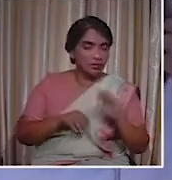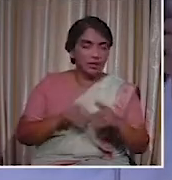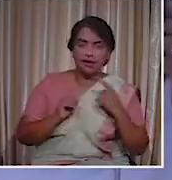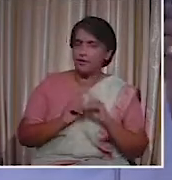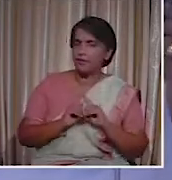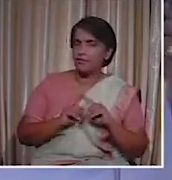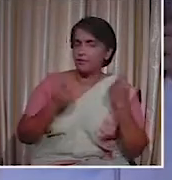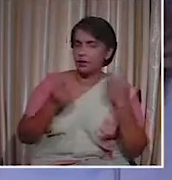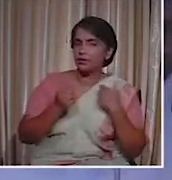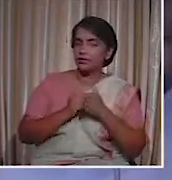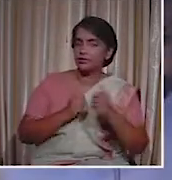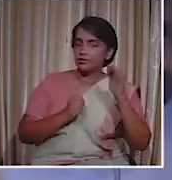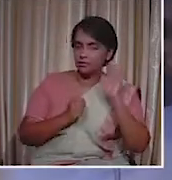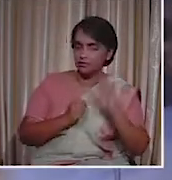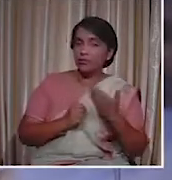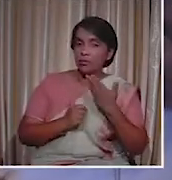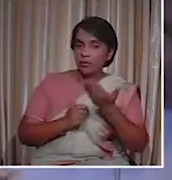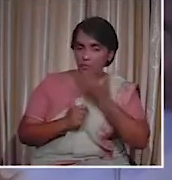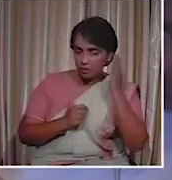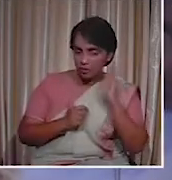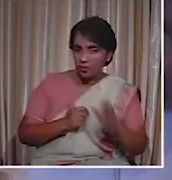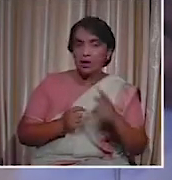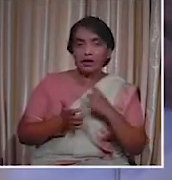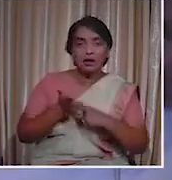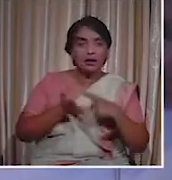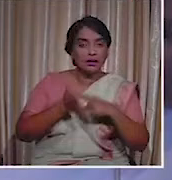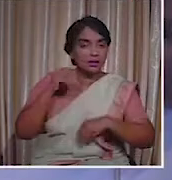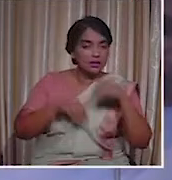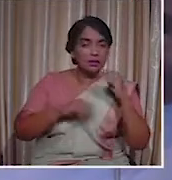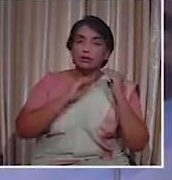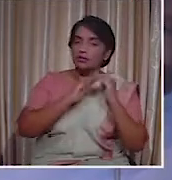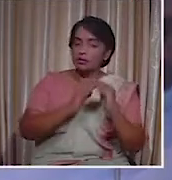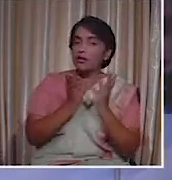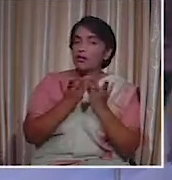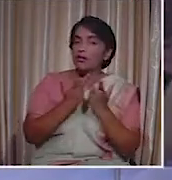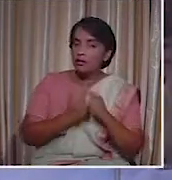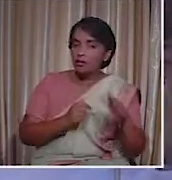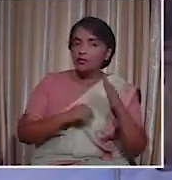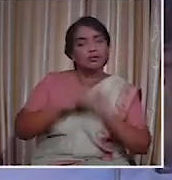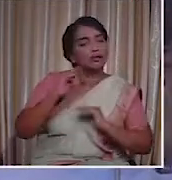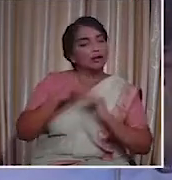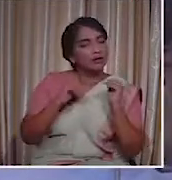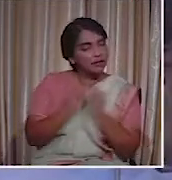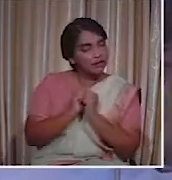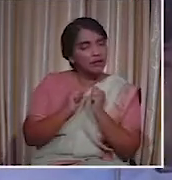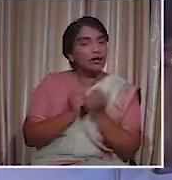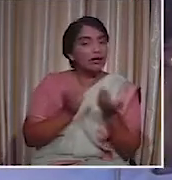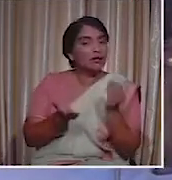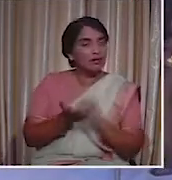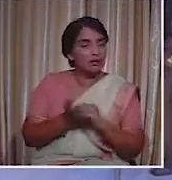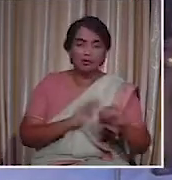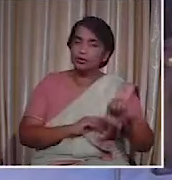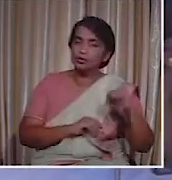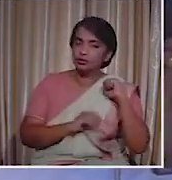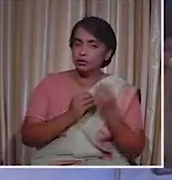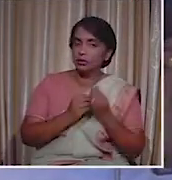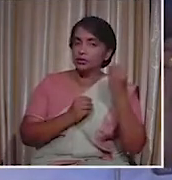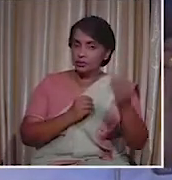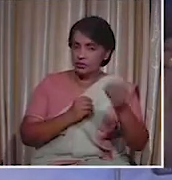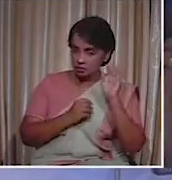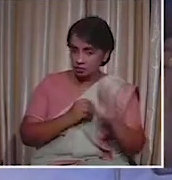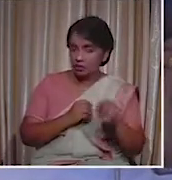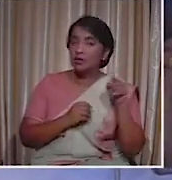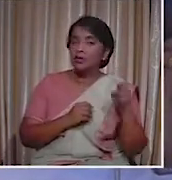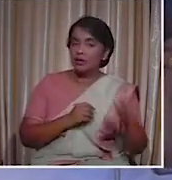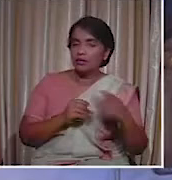වෙනසක් ඇති කිරීම සඳහා හැකිවුණු ඡන්දපොලේ ගණන් කිරීමේ ක්‍රියාදාමයට තවත් ශක්තියක් දීම සඳහා